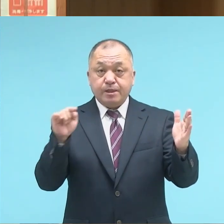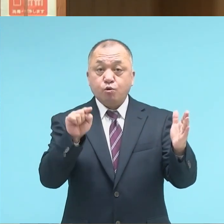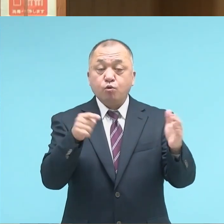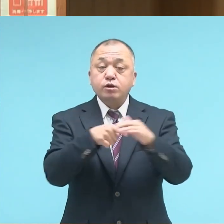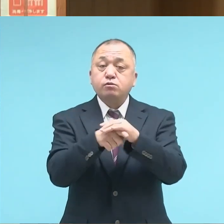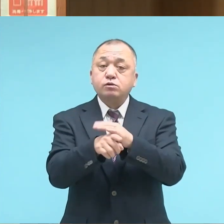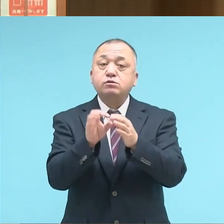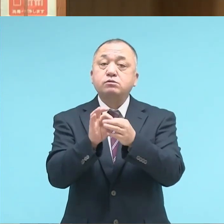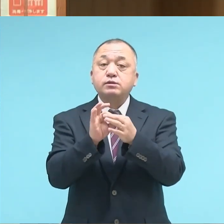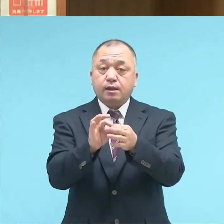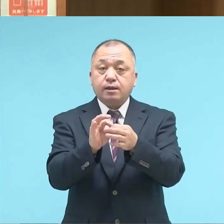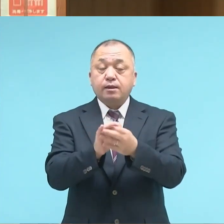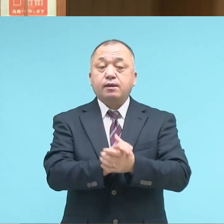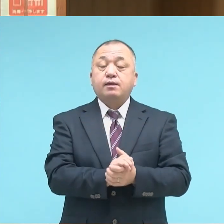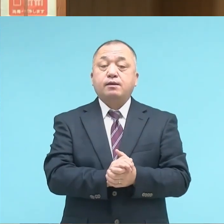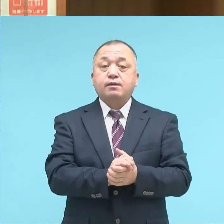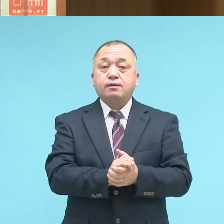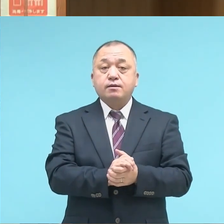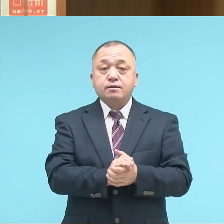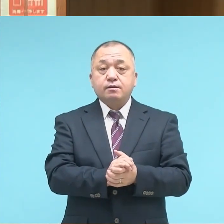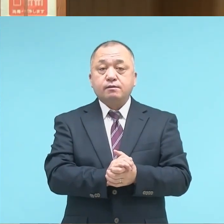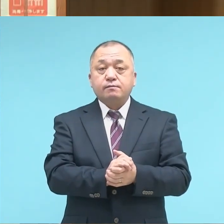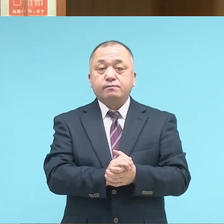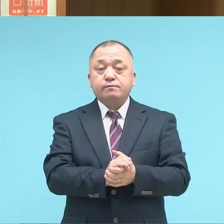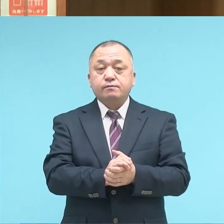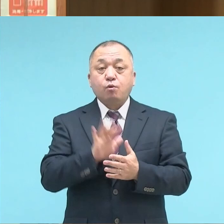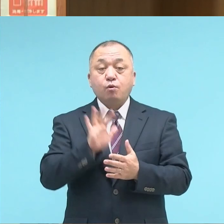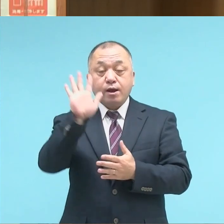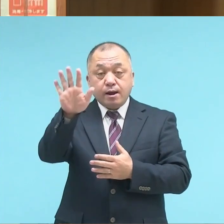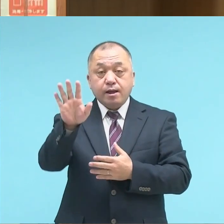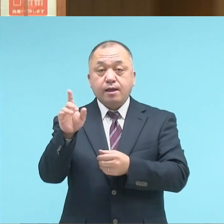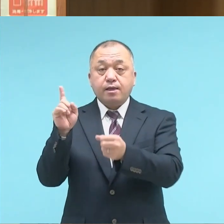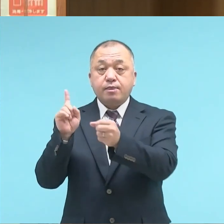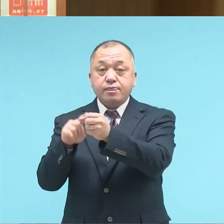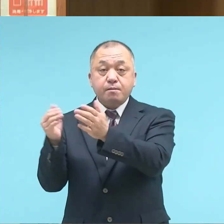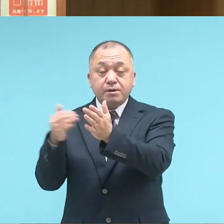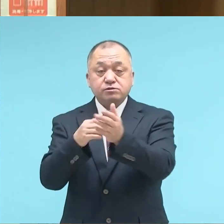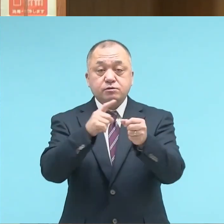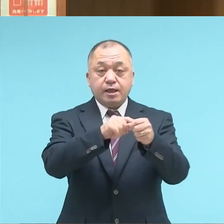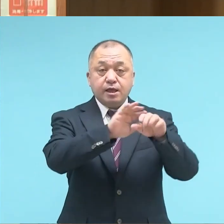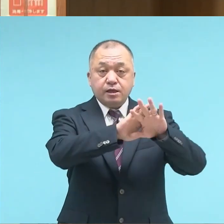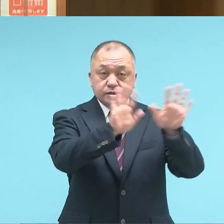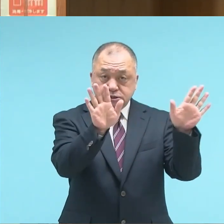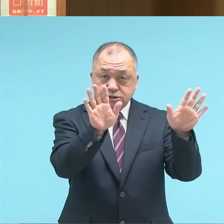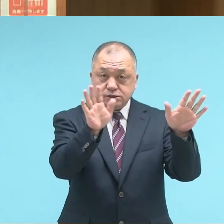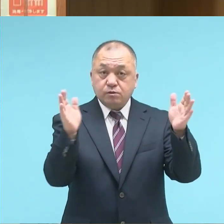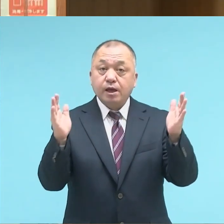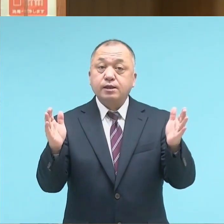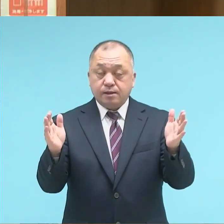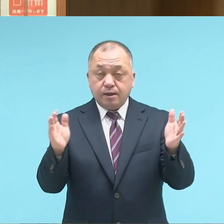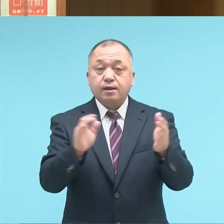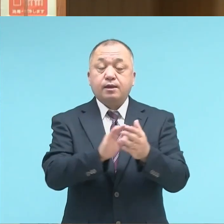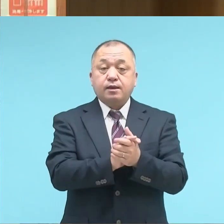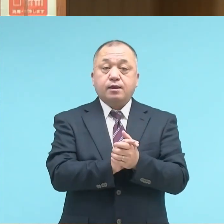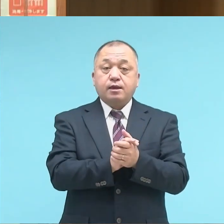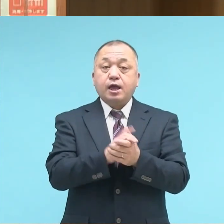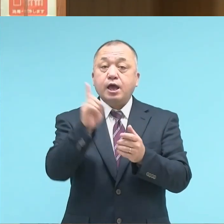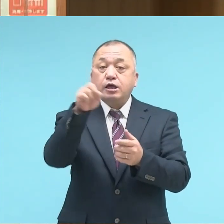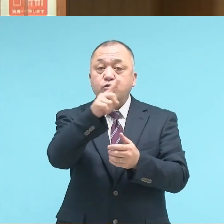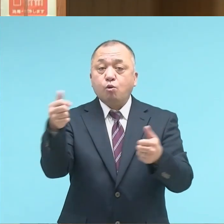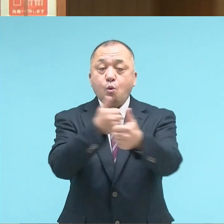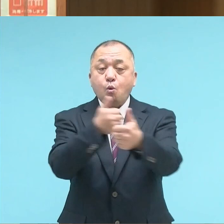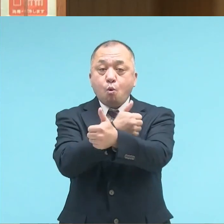理由については、これから年末年始を迎える中で、どの